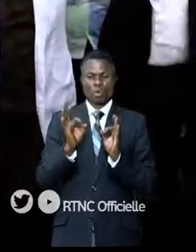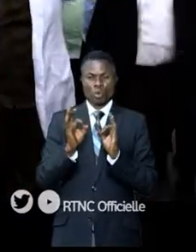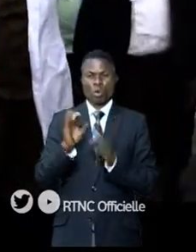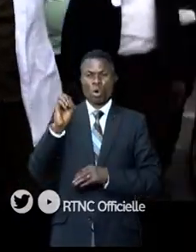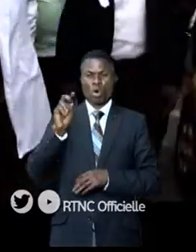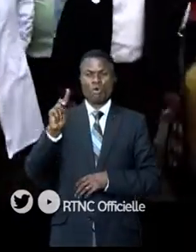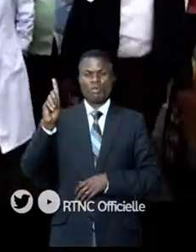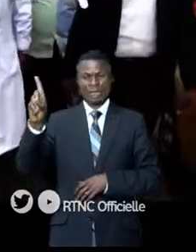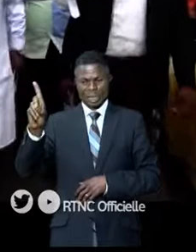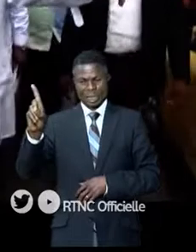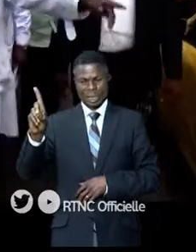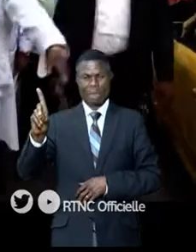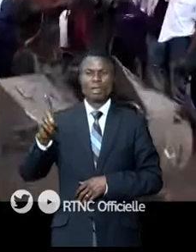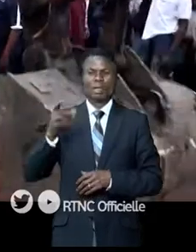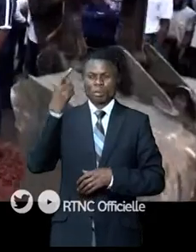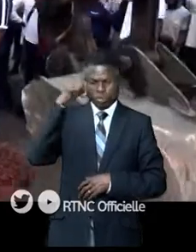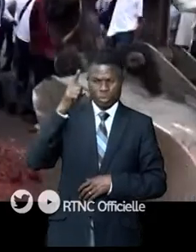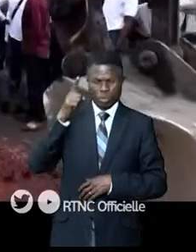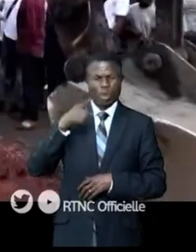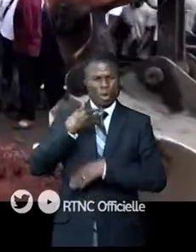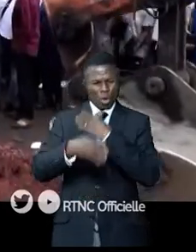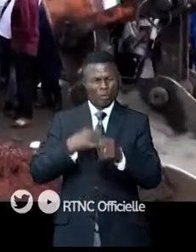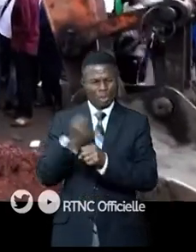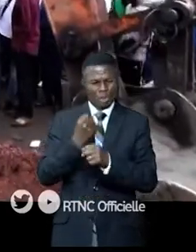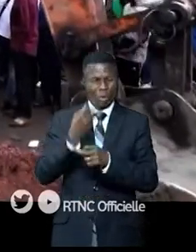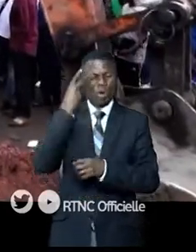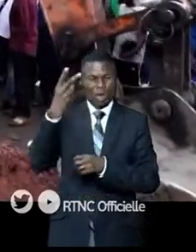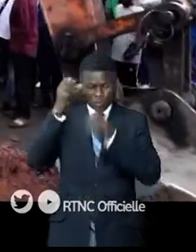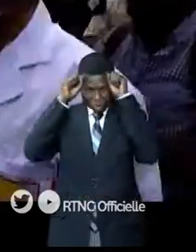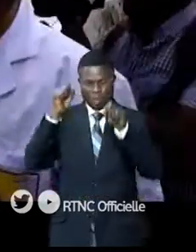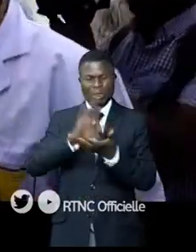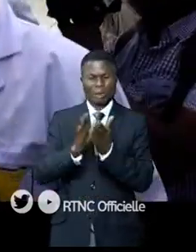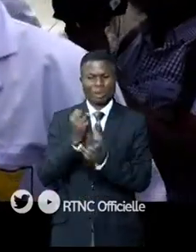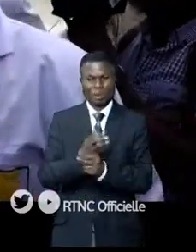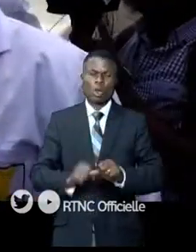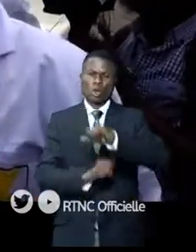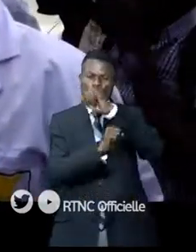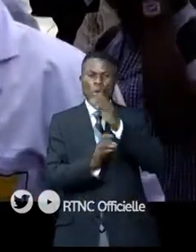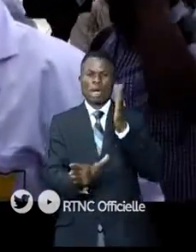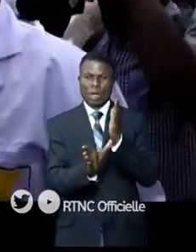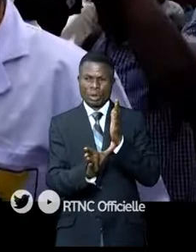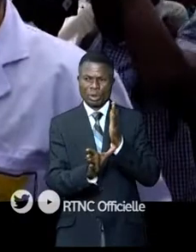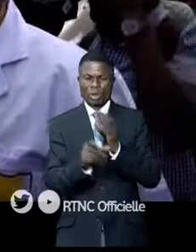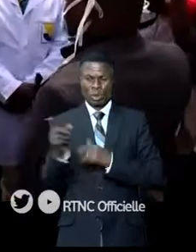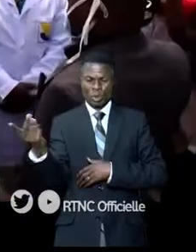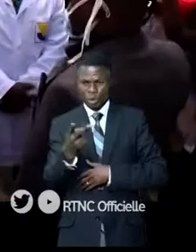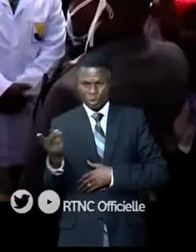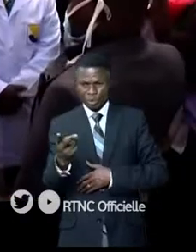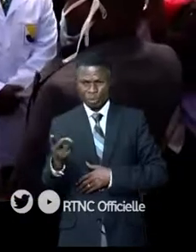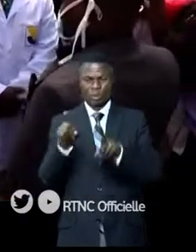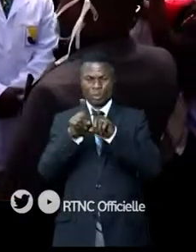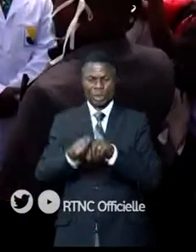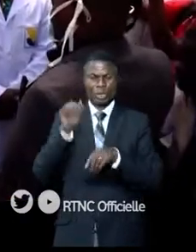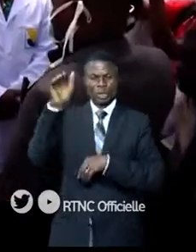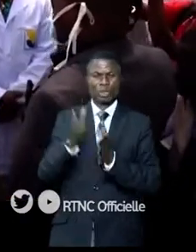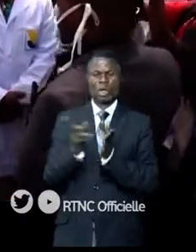de voirie et drainage, OVD, de matérialiser la vision du chef de l'État, accompagné de son adjoint Pico Mwepubilonda et du